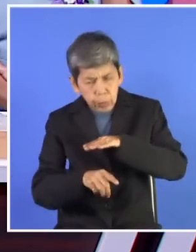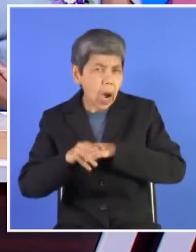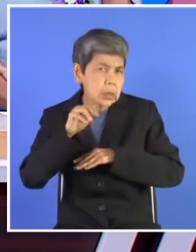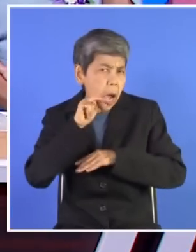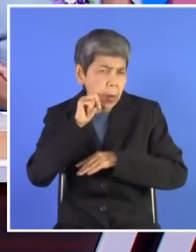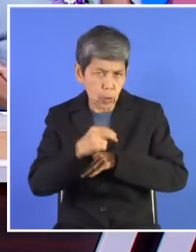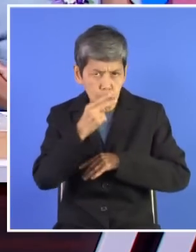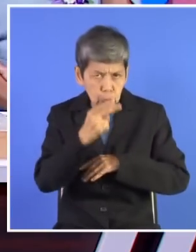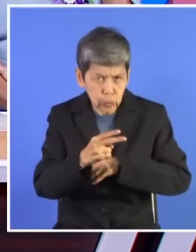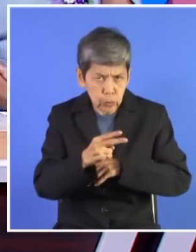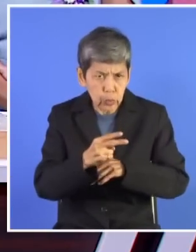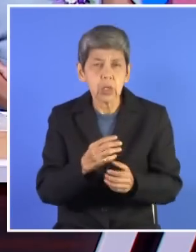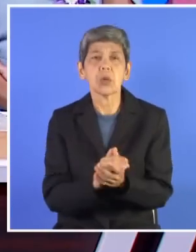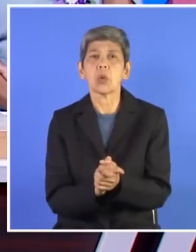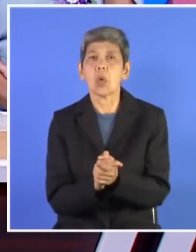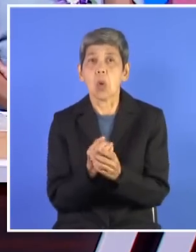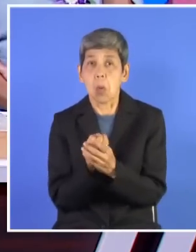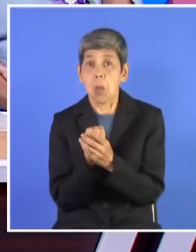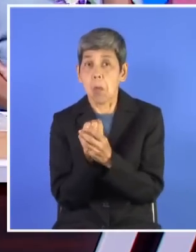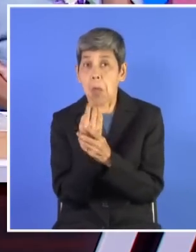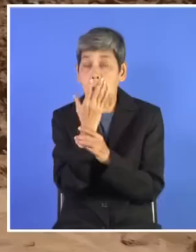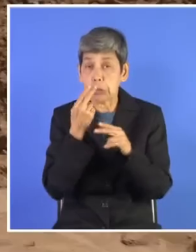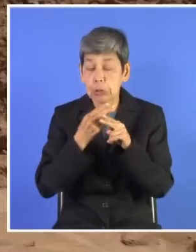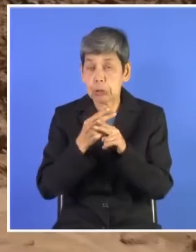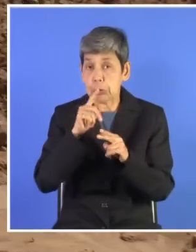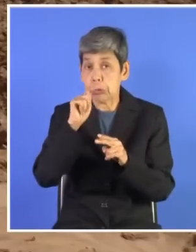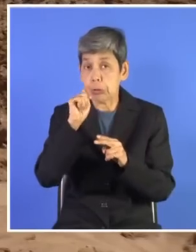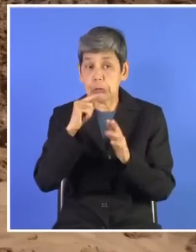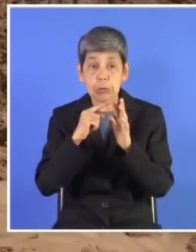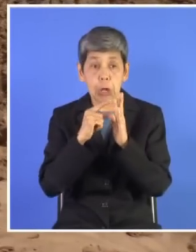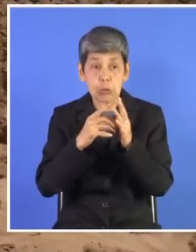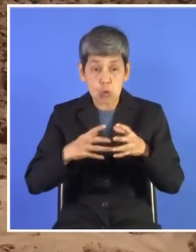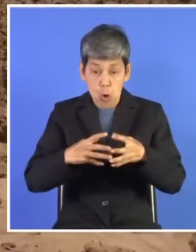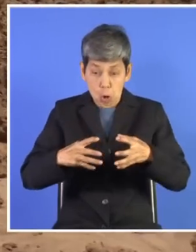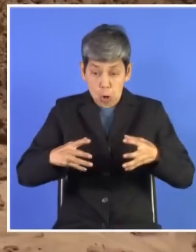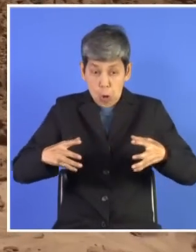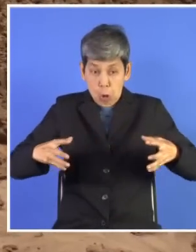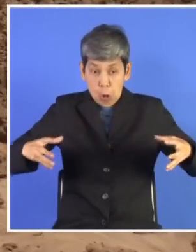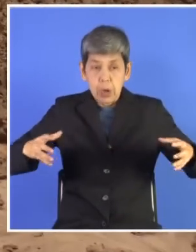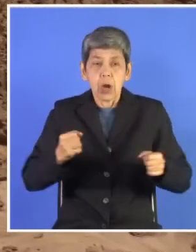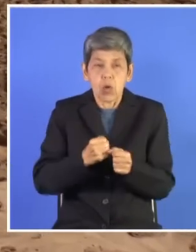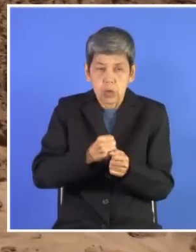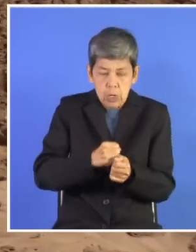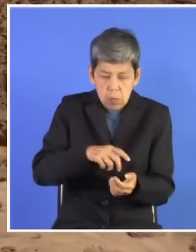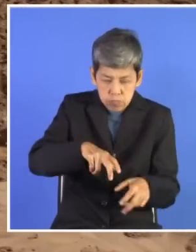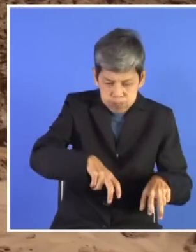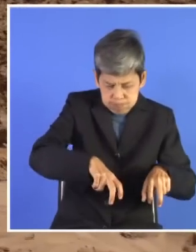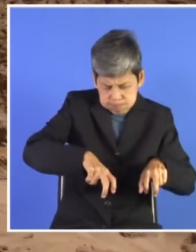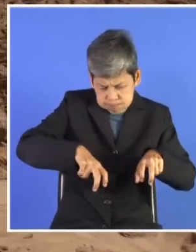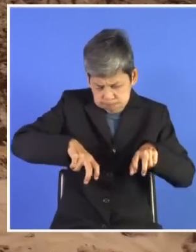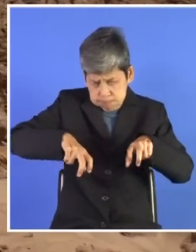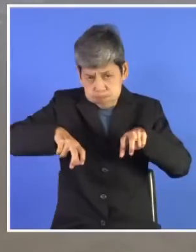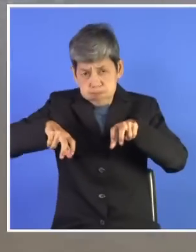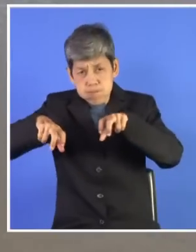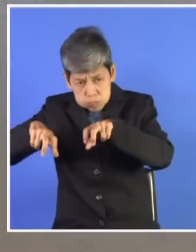ไปตรวจสอบเป็นต้นตะเคียนนะเป็นต้นตะเคียนขนาดใหญ่เนี่ยนะแล้วก็สุดท้ายเขาก็เอารถเครนเนี่ยไปดึงขึ้นม